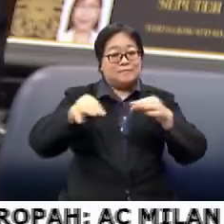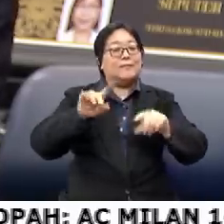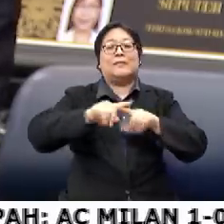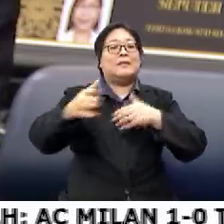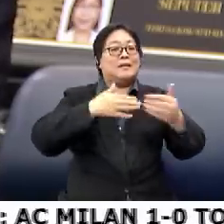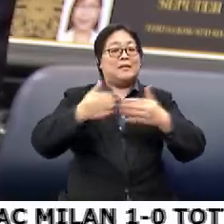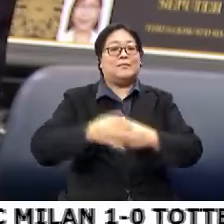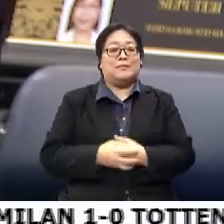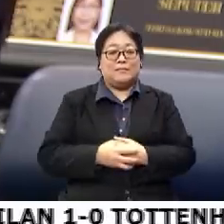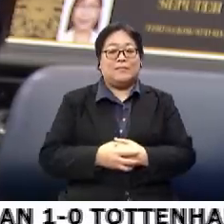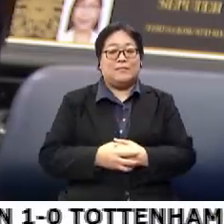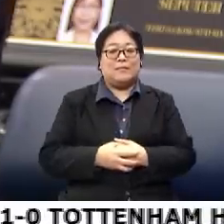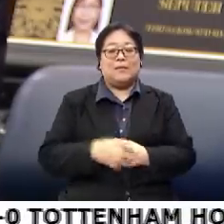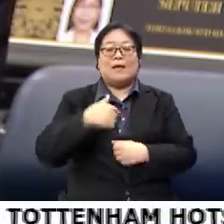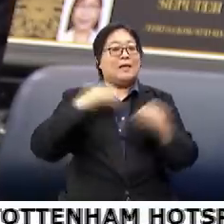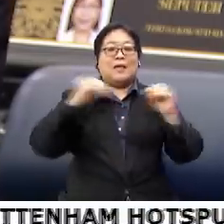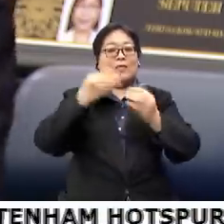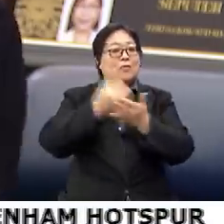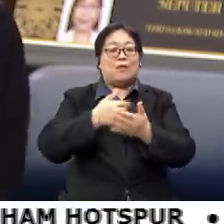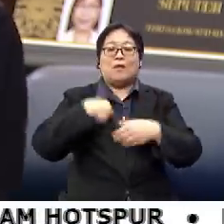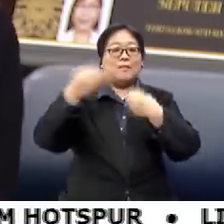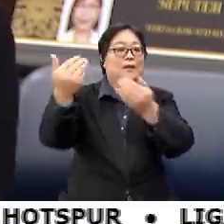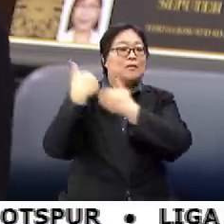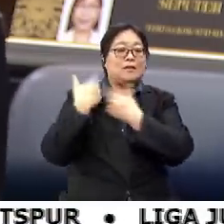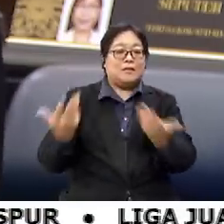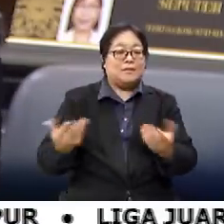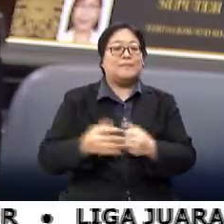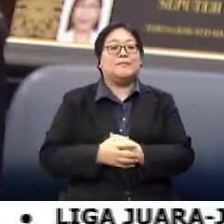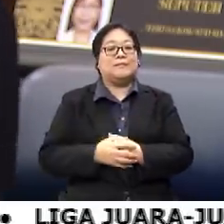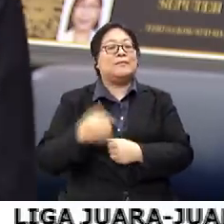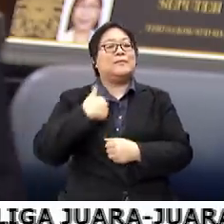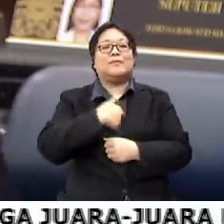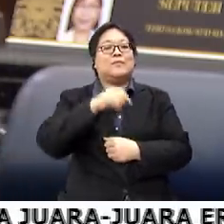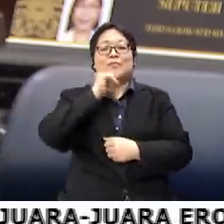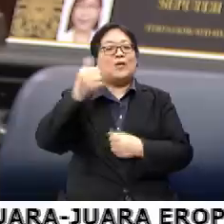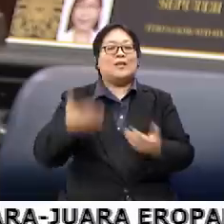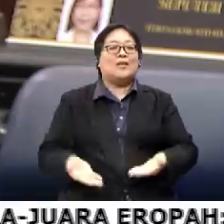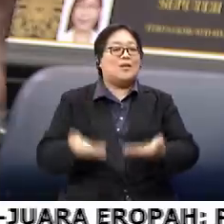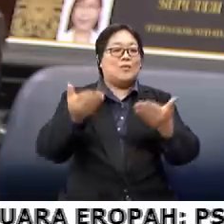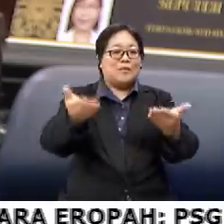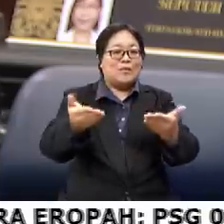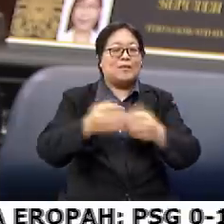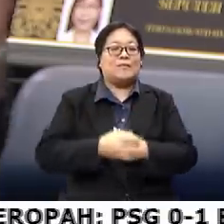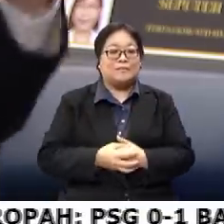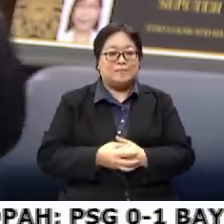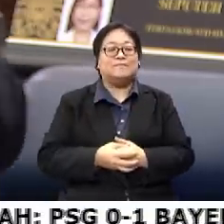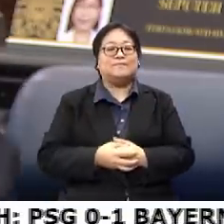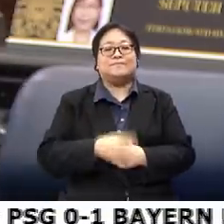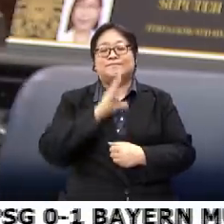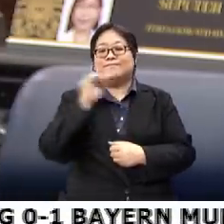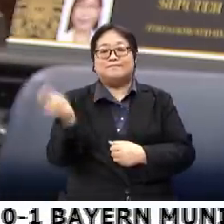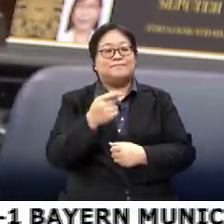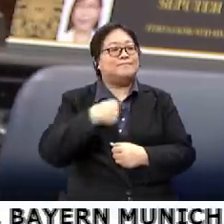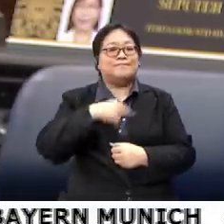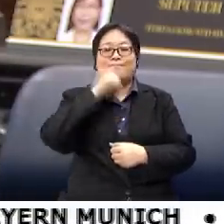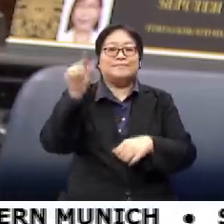apa. Saya tidak ada duit, saya tidak ada jawatan nak bagi you apa imbuhan dia. Kita bukan tawar. Wallahi wa billahi wa tallahi, saya tidak